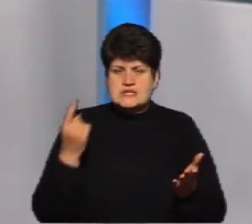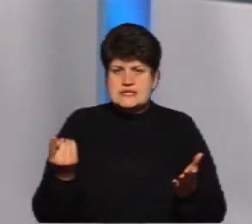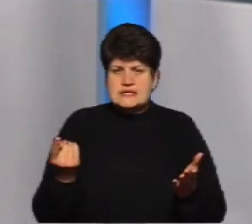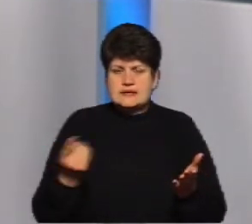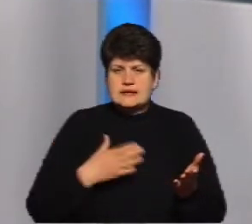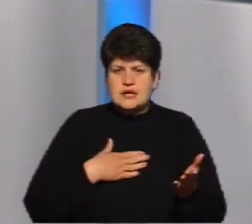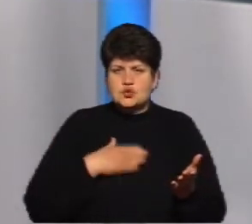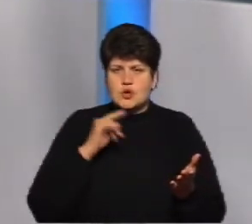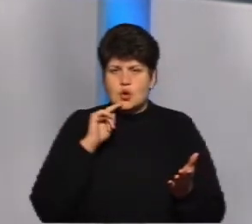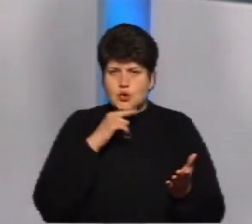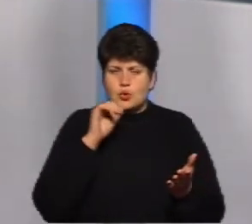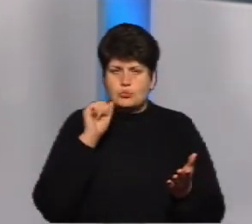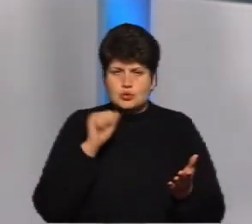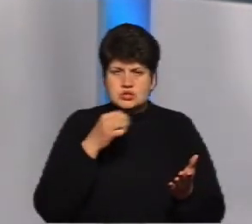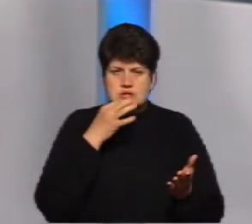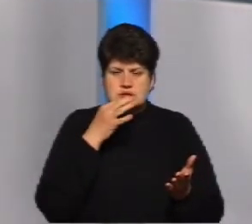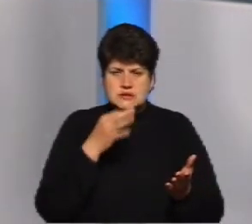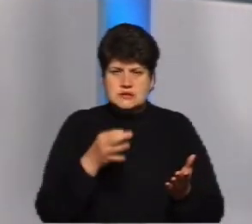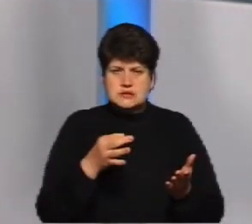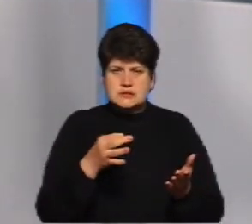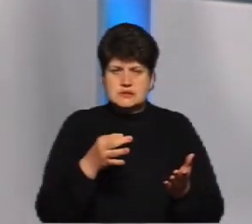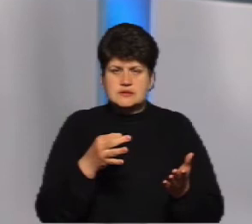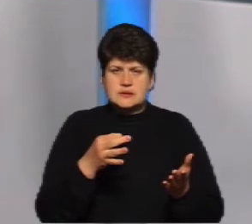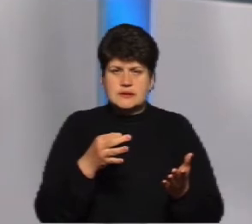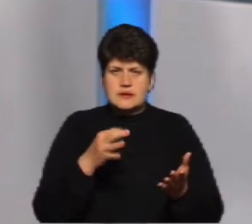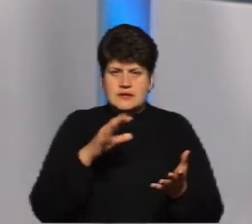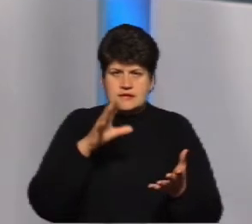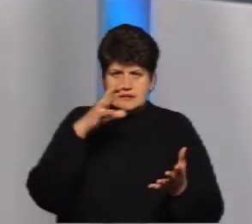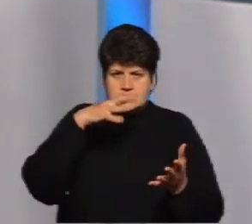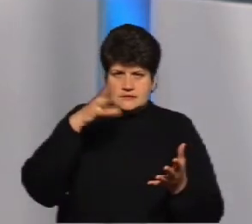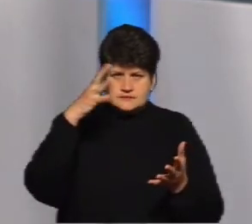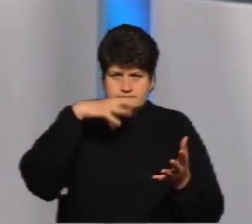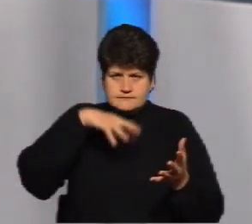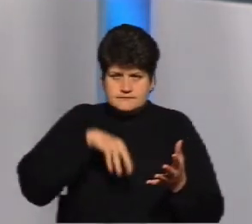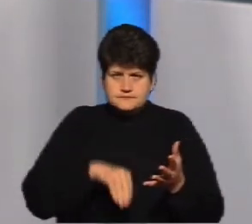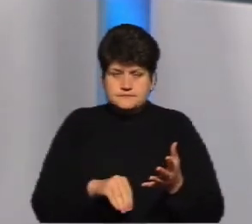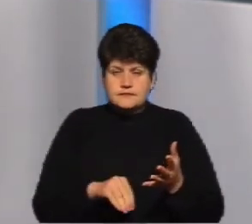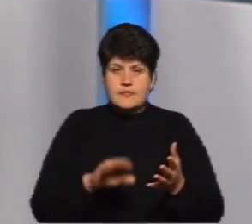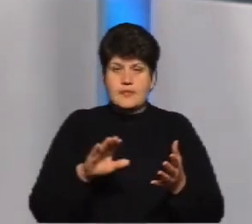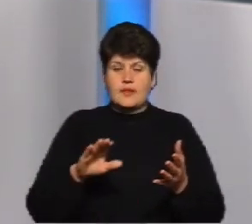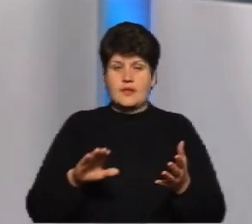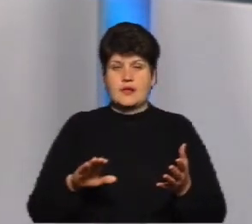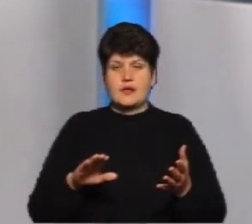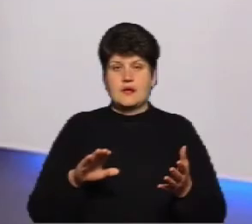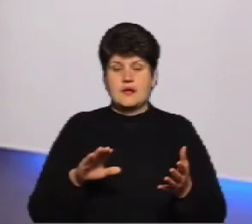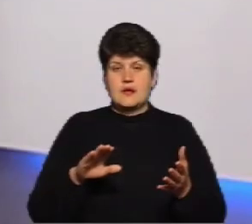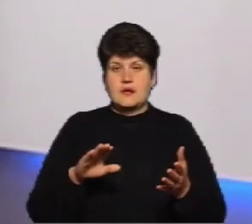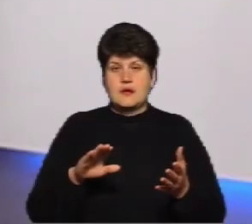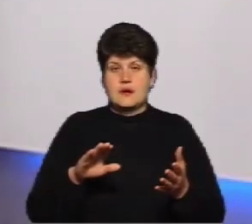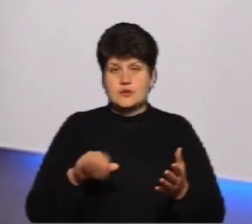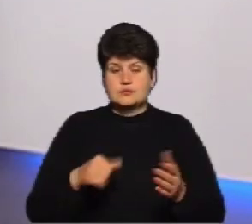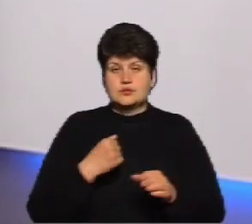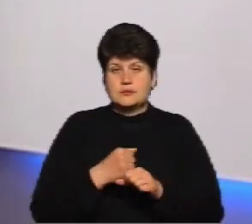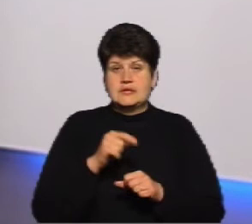економіку, можна так сказати, під себе взяла, а потім, відповідно, приклалася до того, щоб